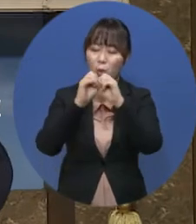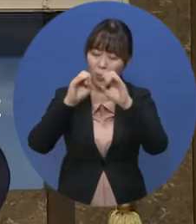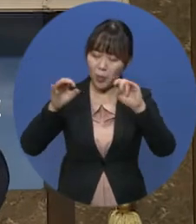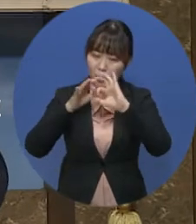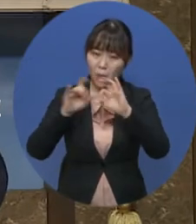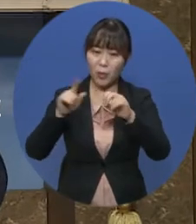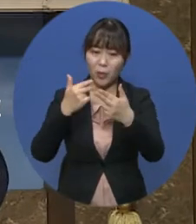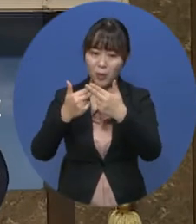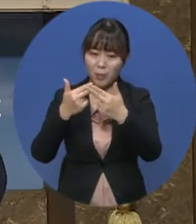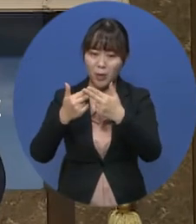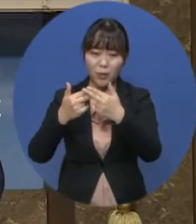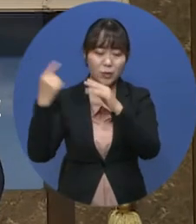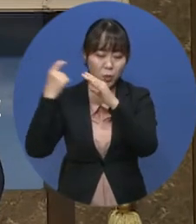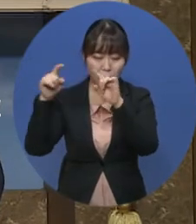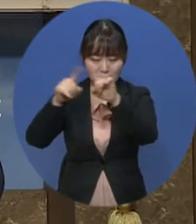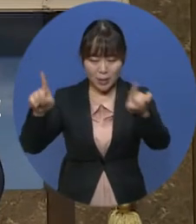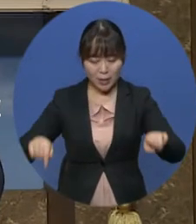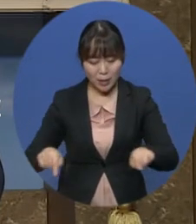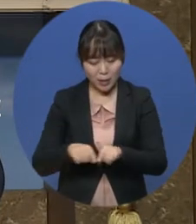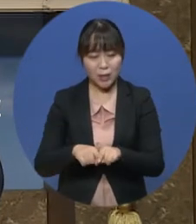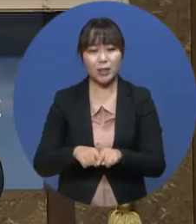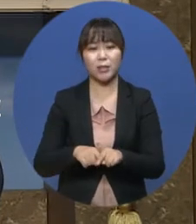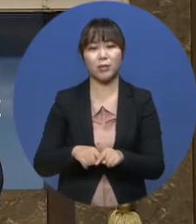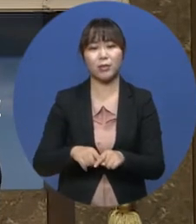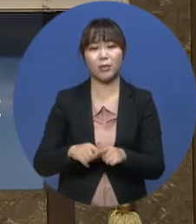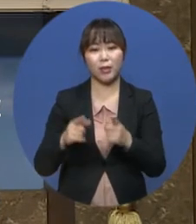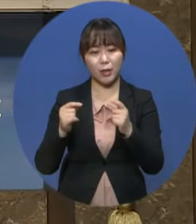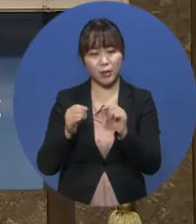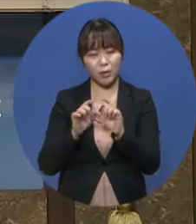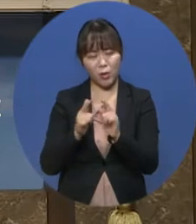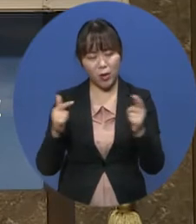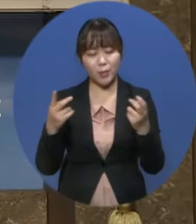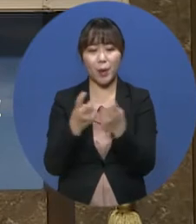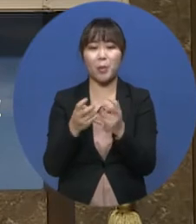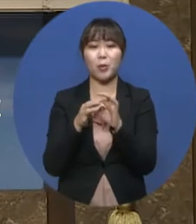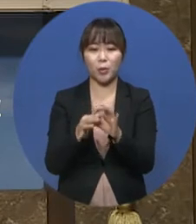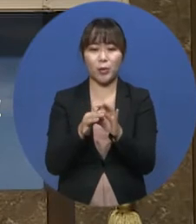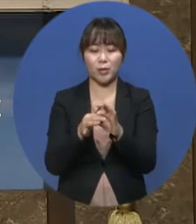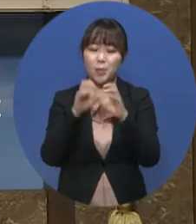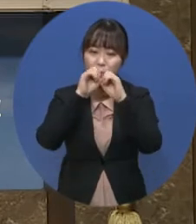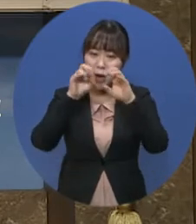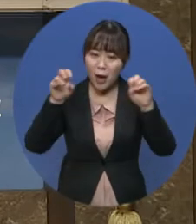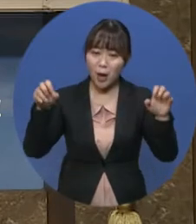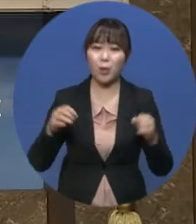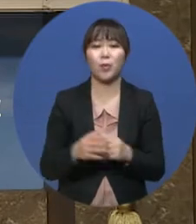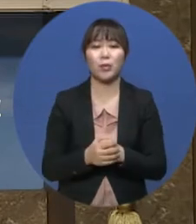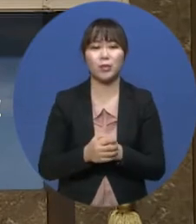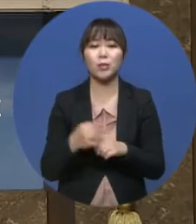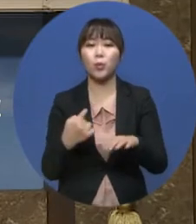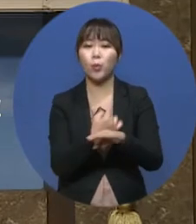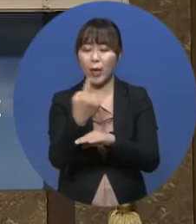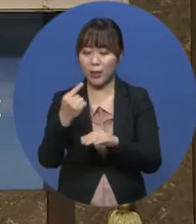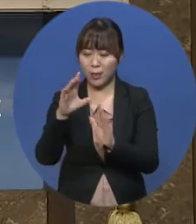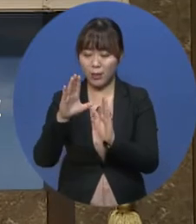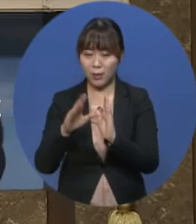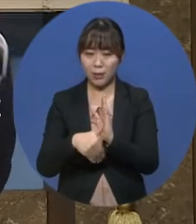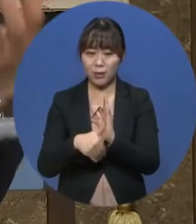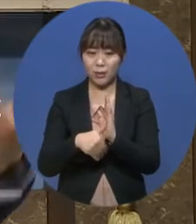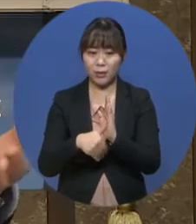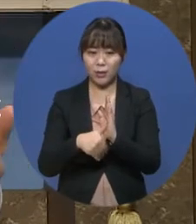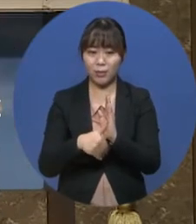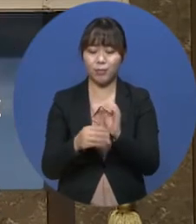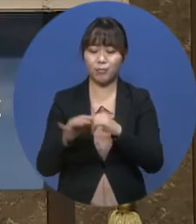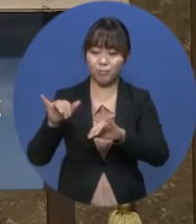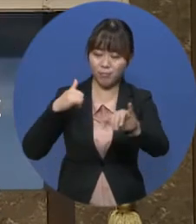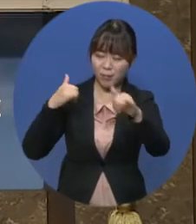협회 소식지를 통해 온 라던가 그런 여러가지 방법에 의해서 알려드리고 그 이외의 시간에